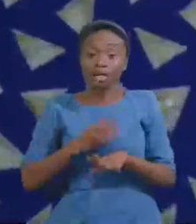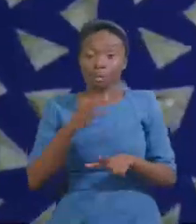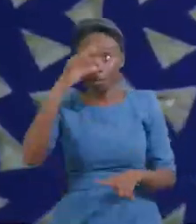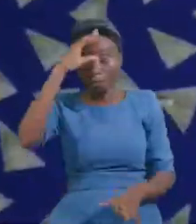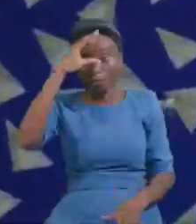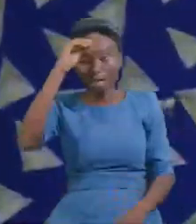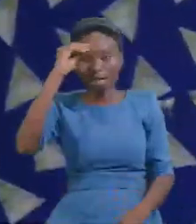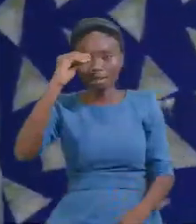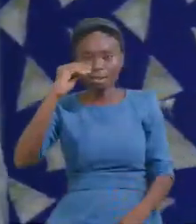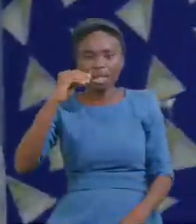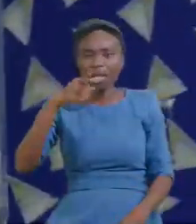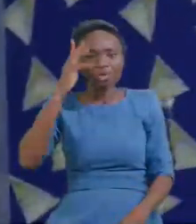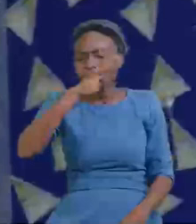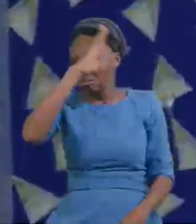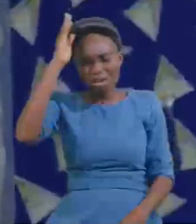vie abondante.